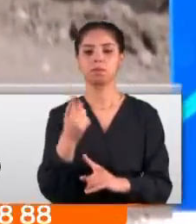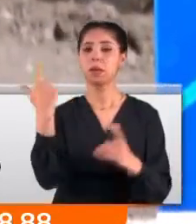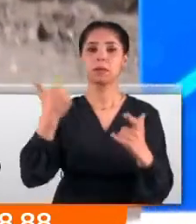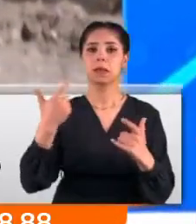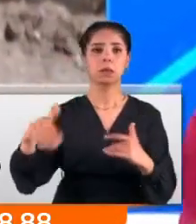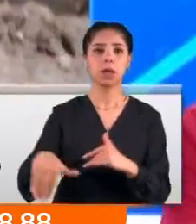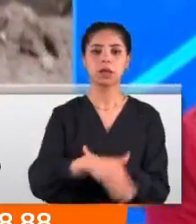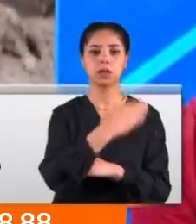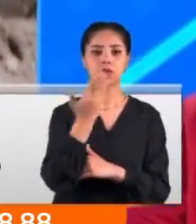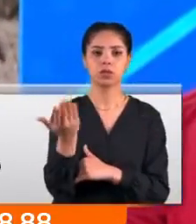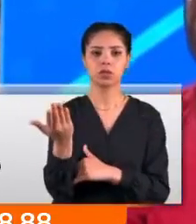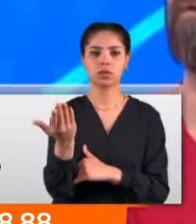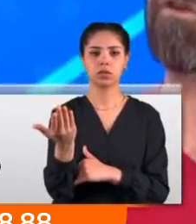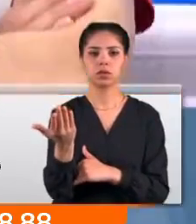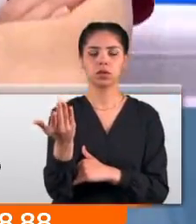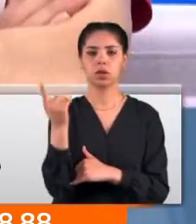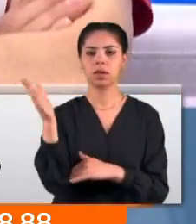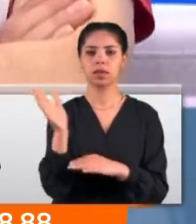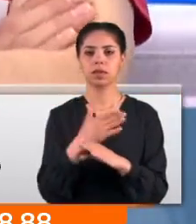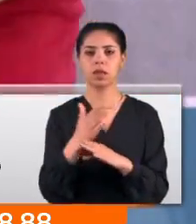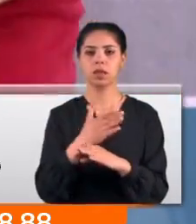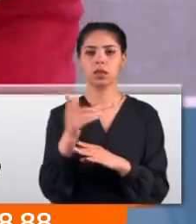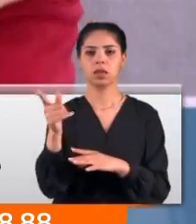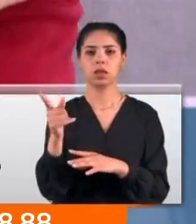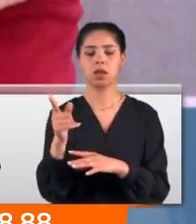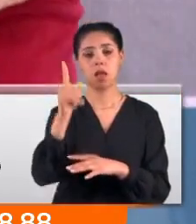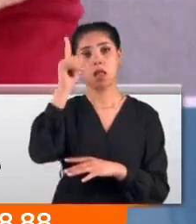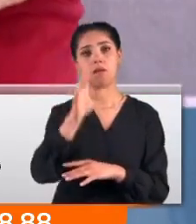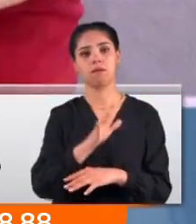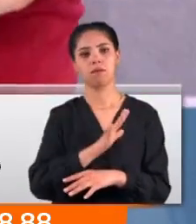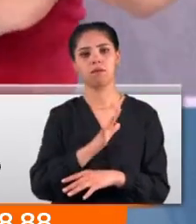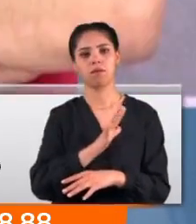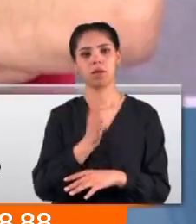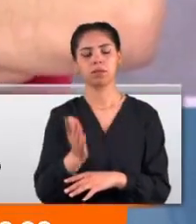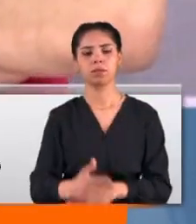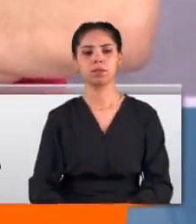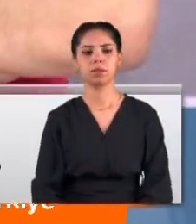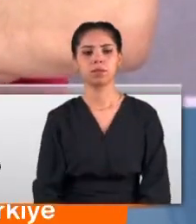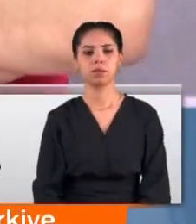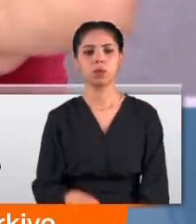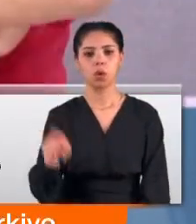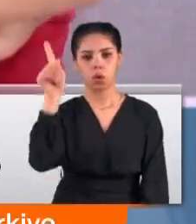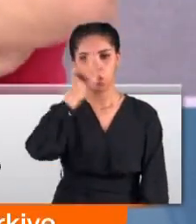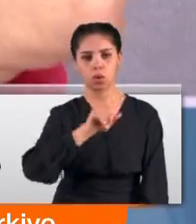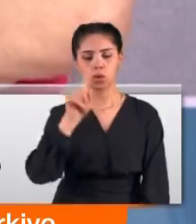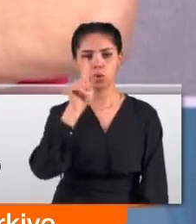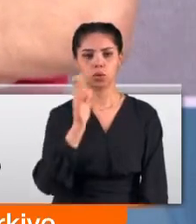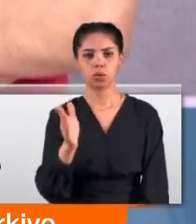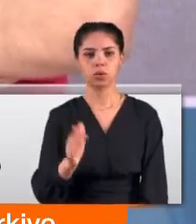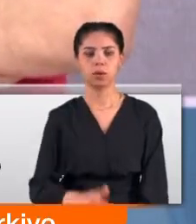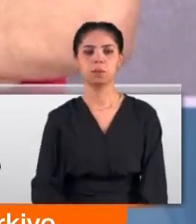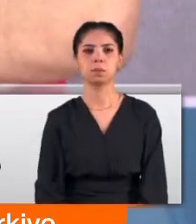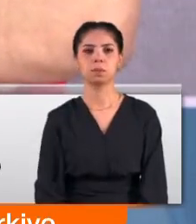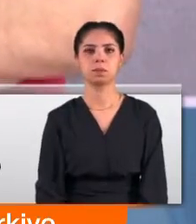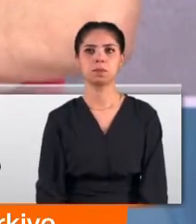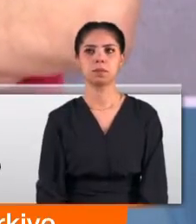orada? Geçmedim ki. Niye söyledin o zaman? Hepsi kurulmuş. Allah var yukarıda. Aynen var. Hazretleri... O yüzden de sen bana hazretleri falan